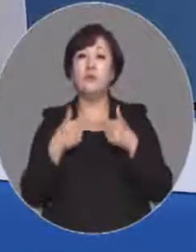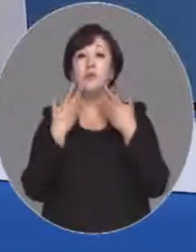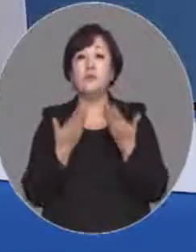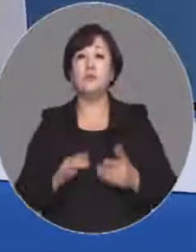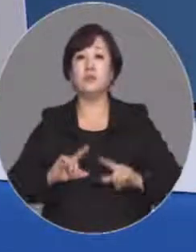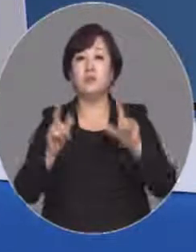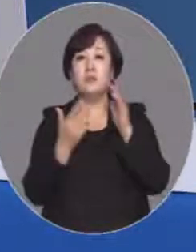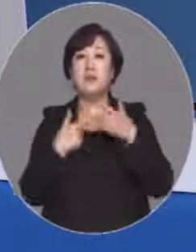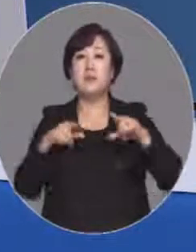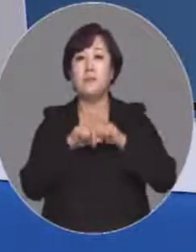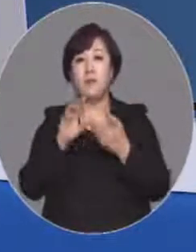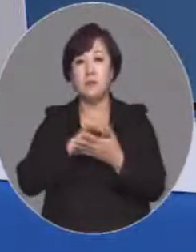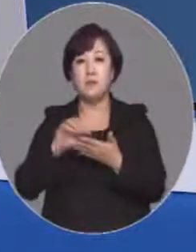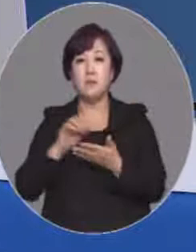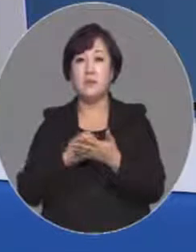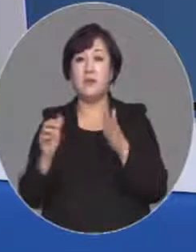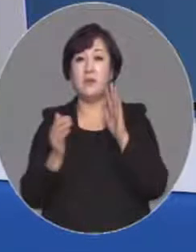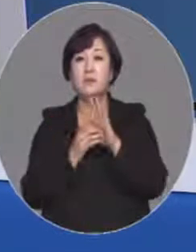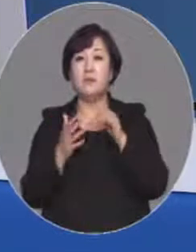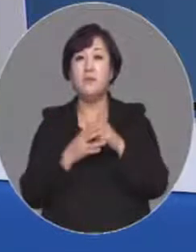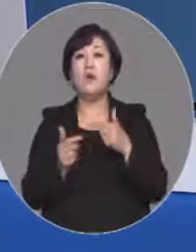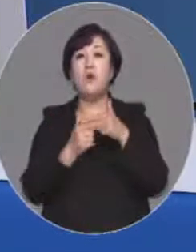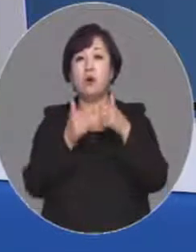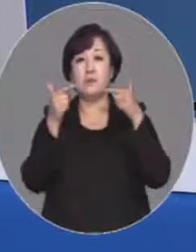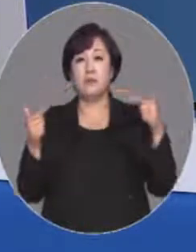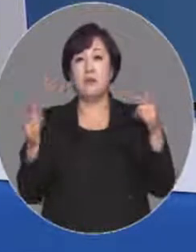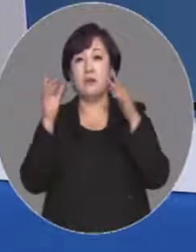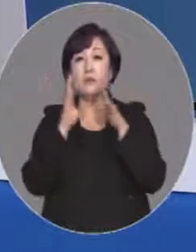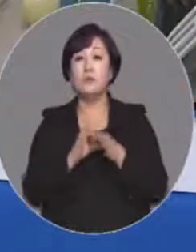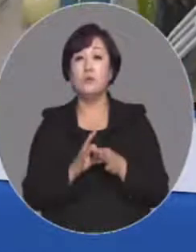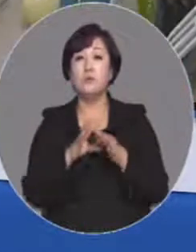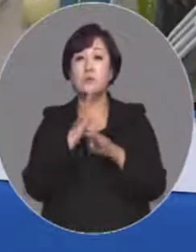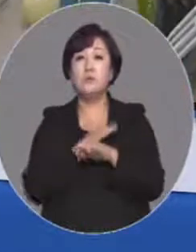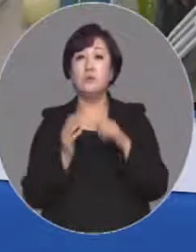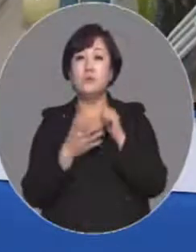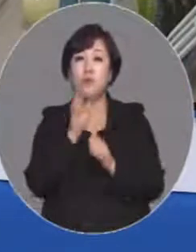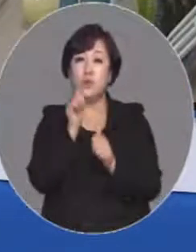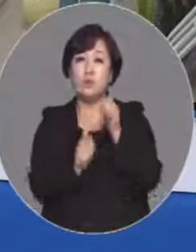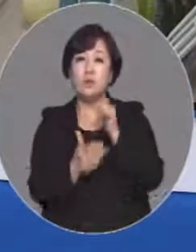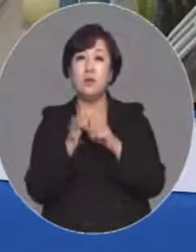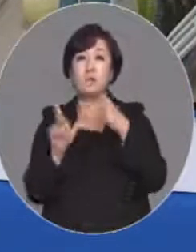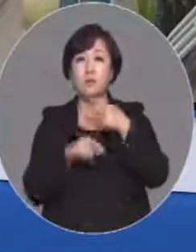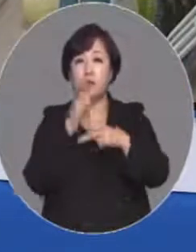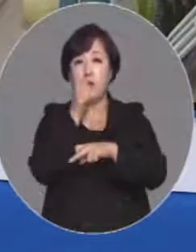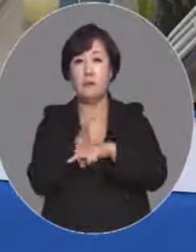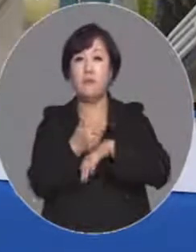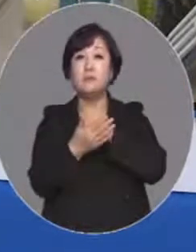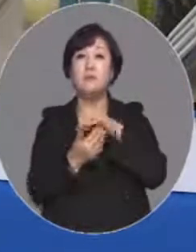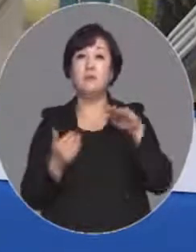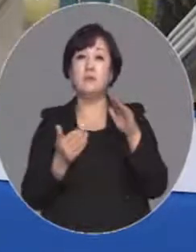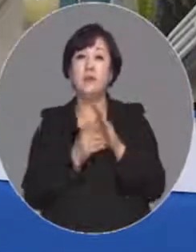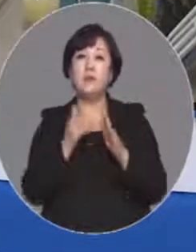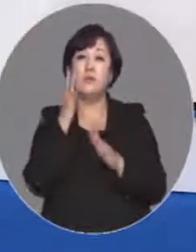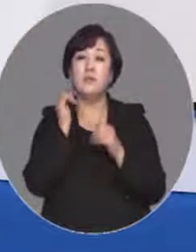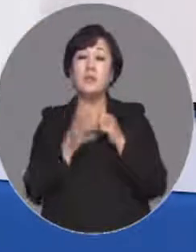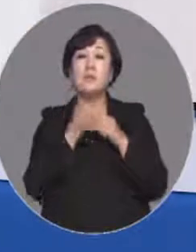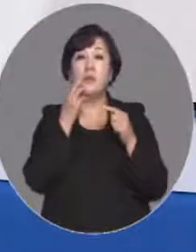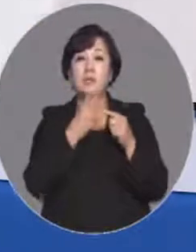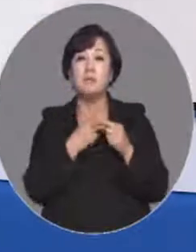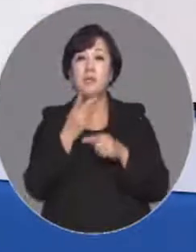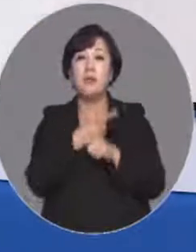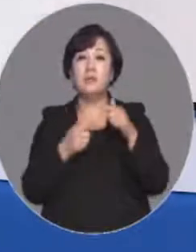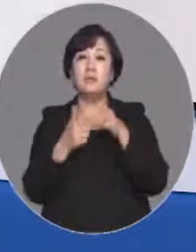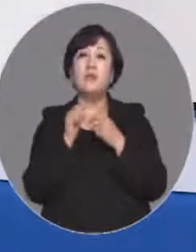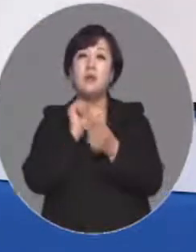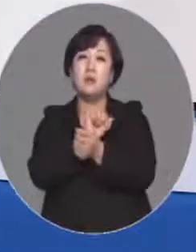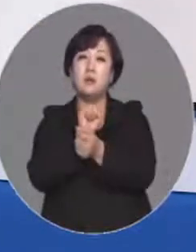집게임을 감안하면 확산세는 여전한 겁니다. 입시철과 연말 연시도 다가와 울산에서도 제3차